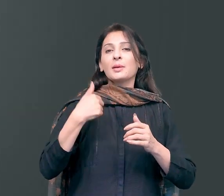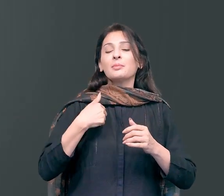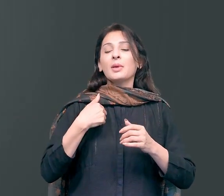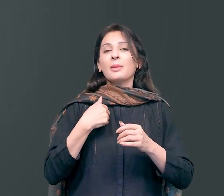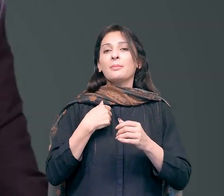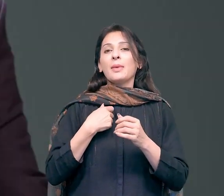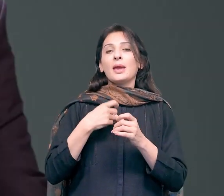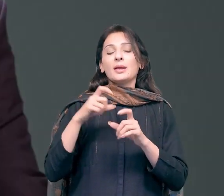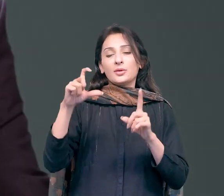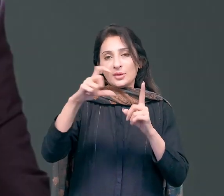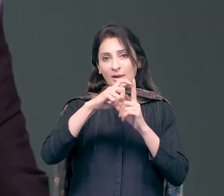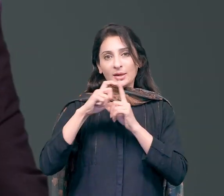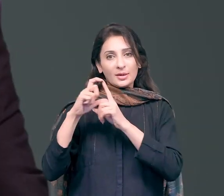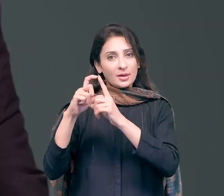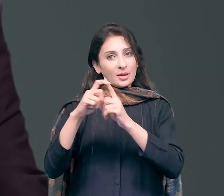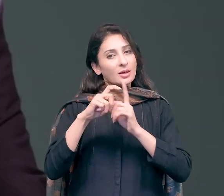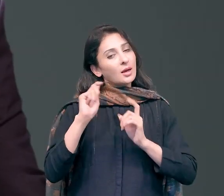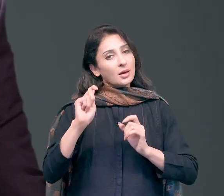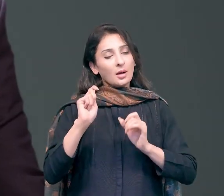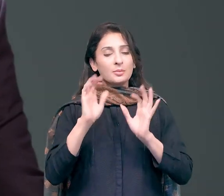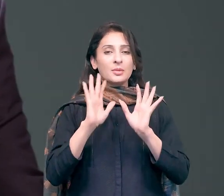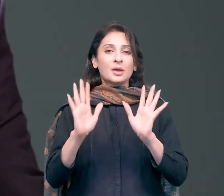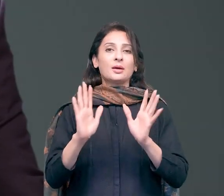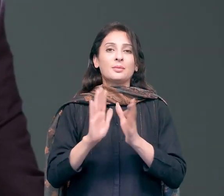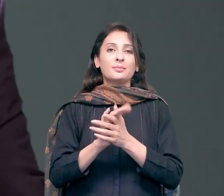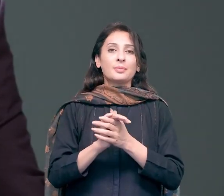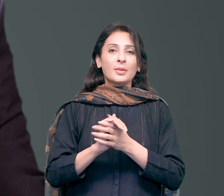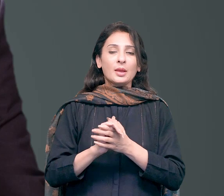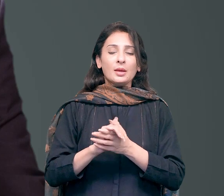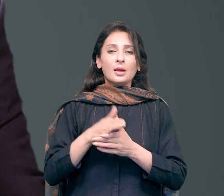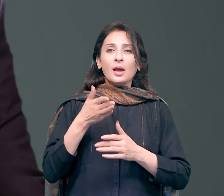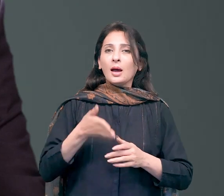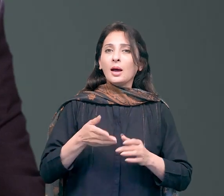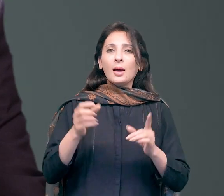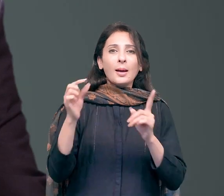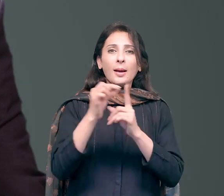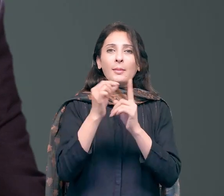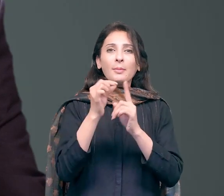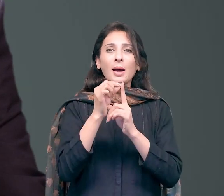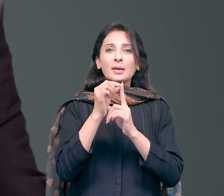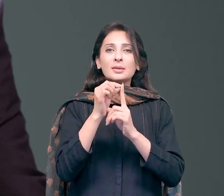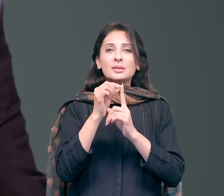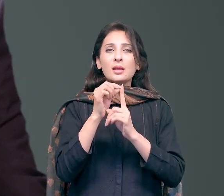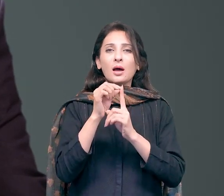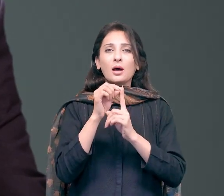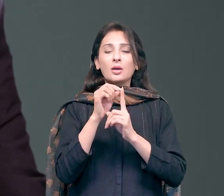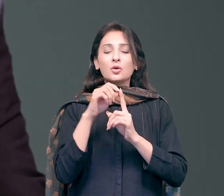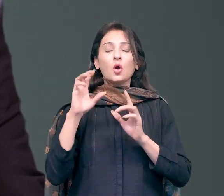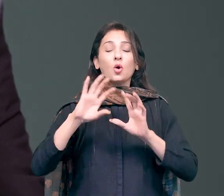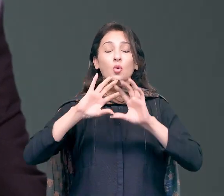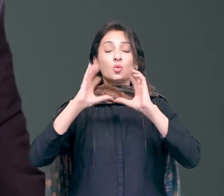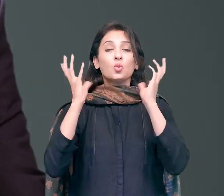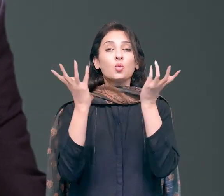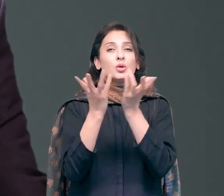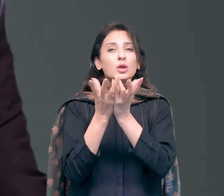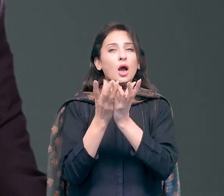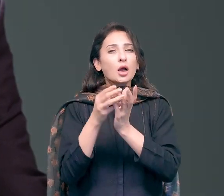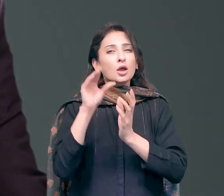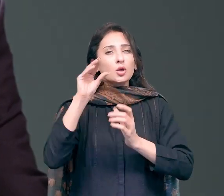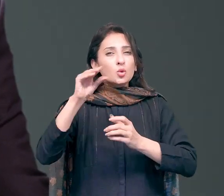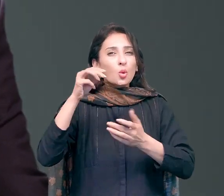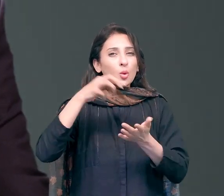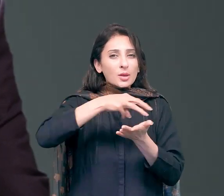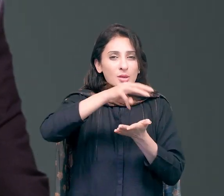پاکستان. پاکستان چند دنیا کے ان ممالک میں شامل ہے جس